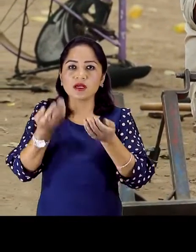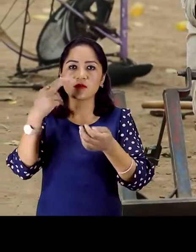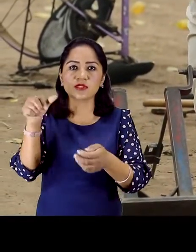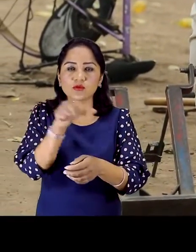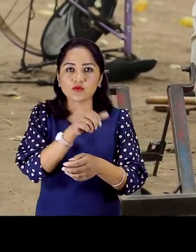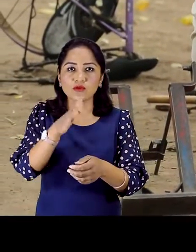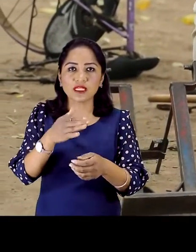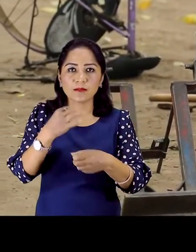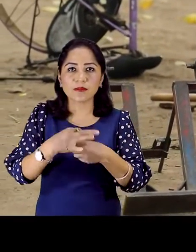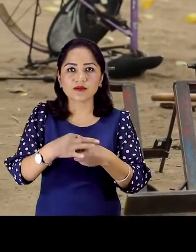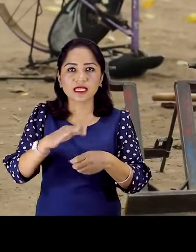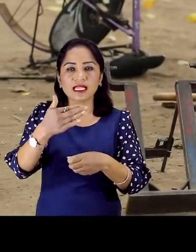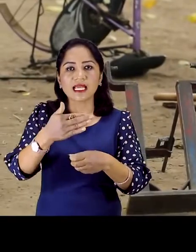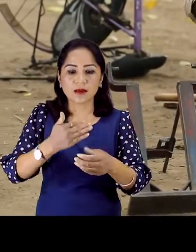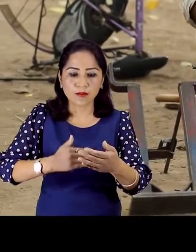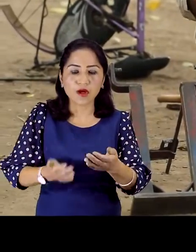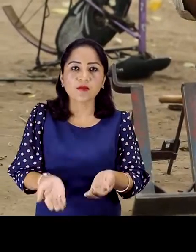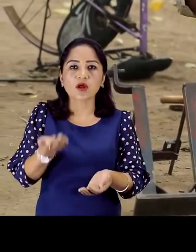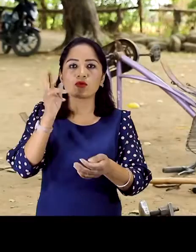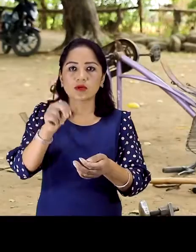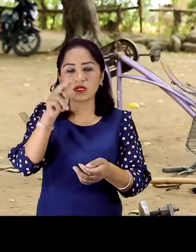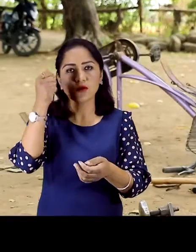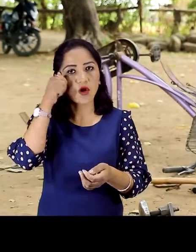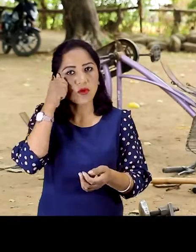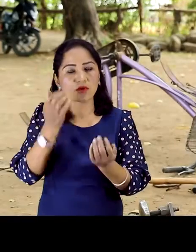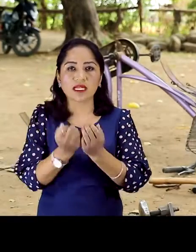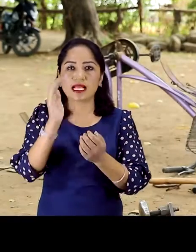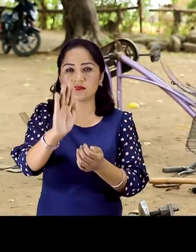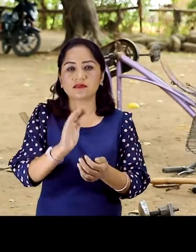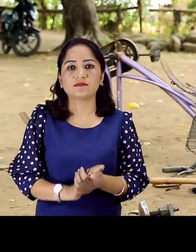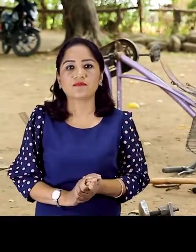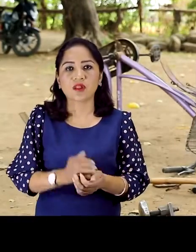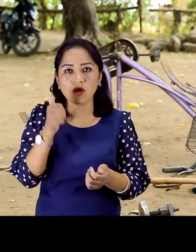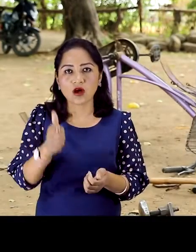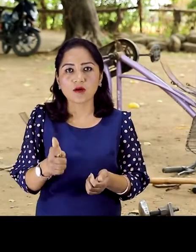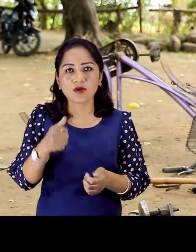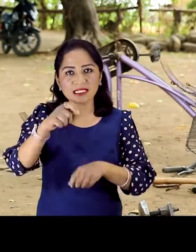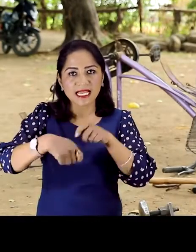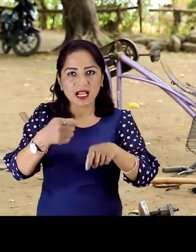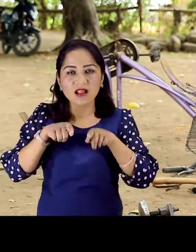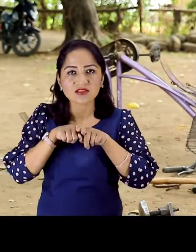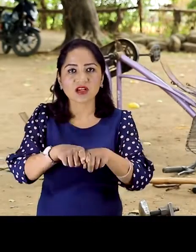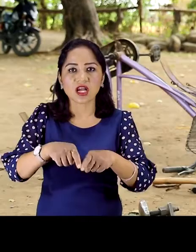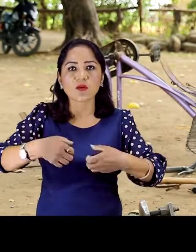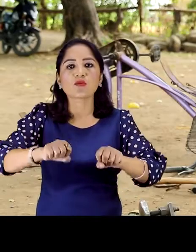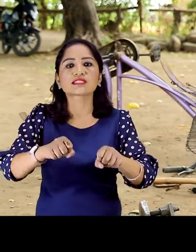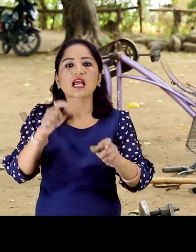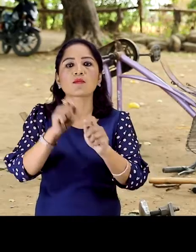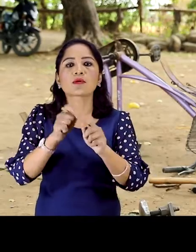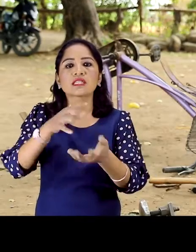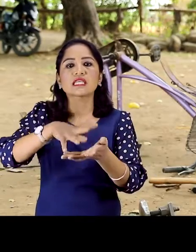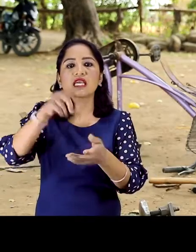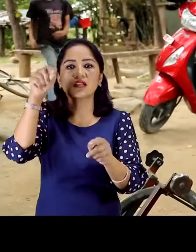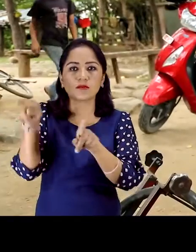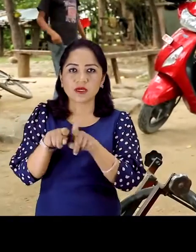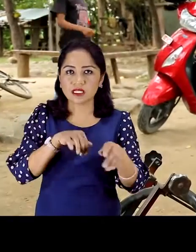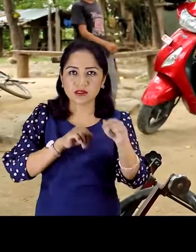पच्ये। नरेंद्र ले व्यावशायलाई बड़ाओंदय लाई जानू परने महसुस गरे का छन। अब साइकल संगसंगही मोटर साइकल मरमत